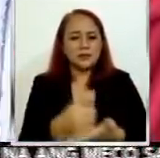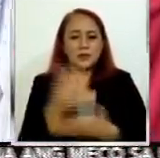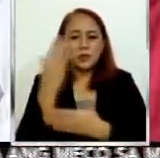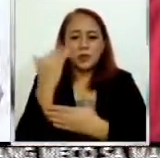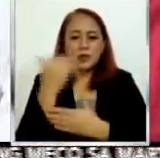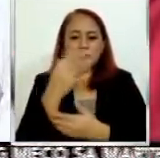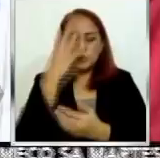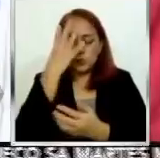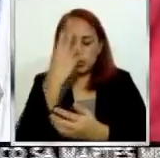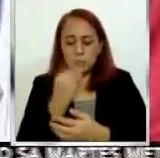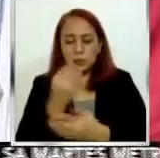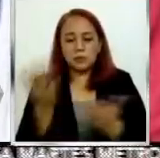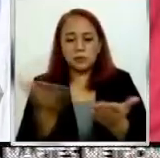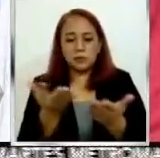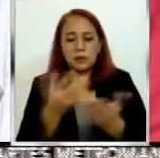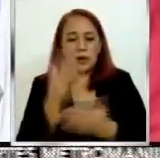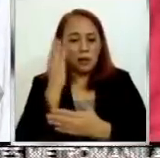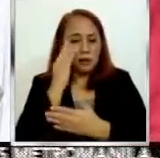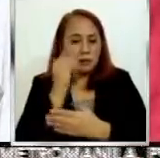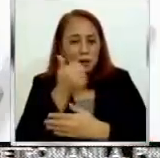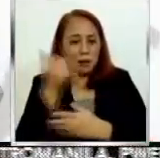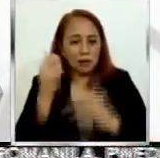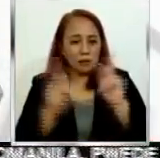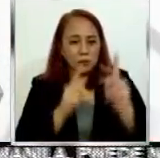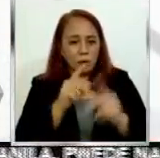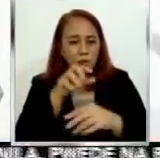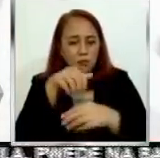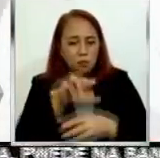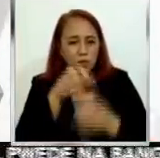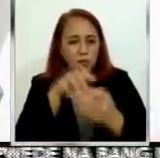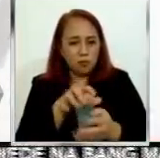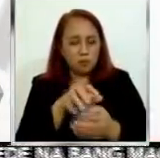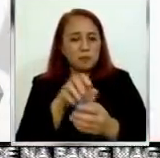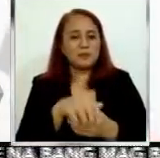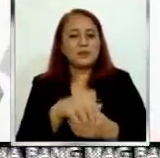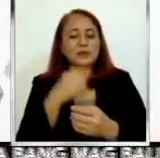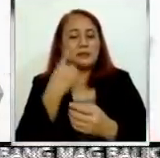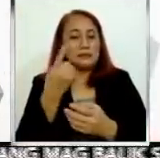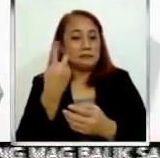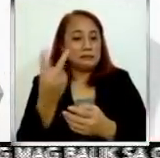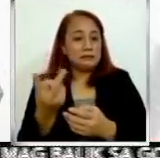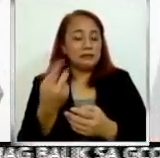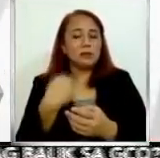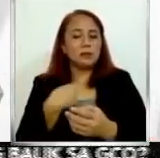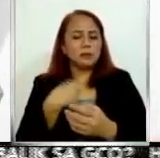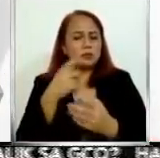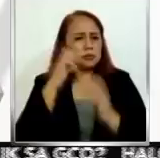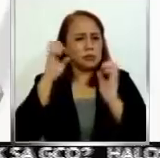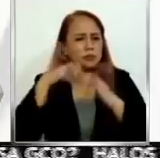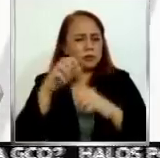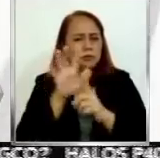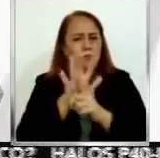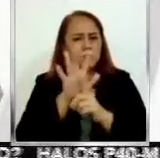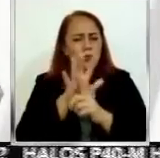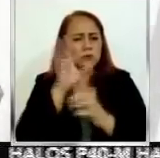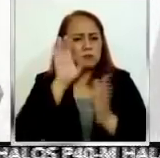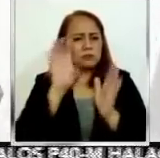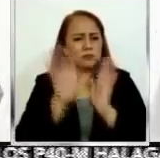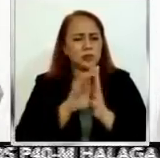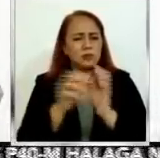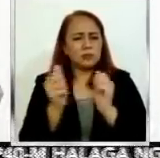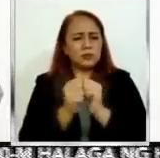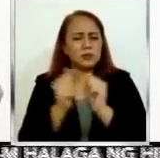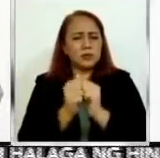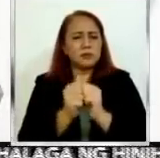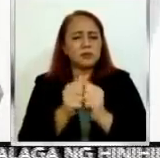rito, pag alam niya may iba't tao, kinakulan niya. Hindi raw inakala ni Renzi na magva-viral ang litrato nila ng alagang si